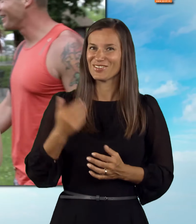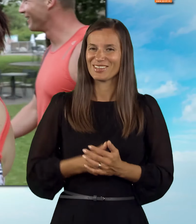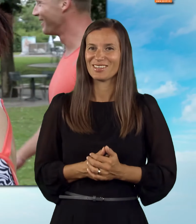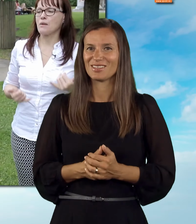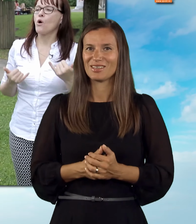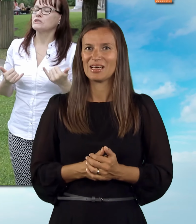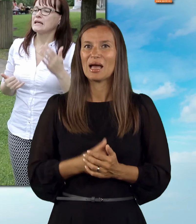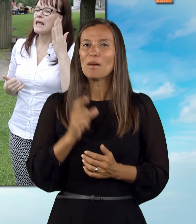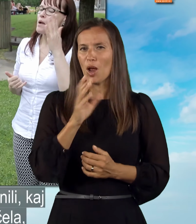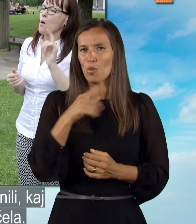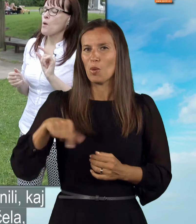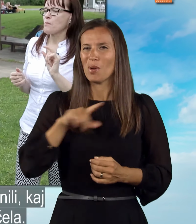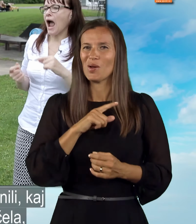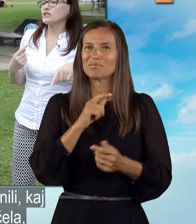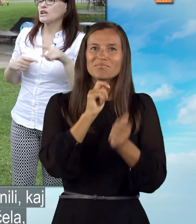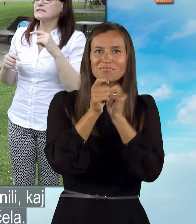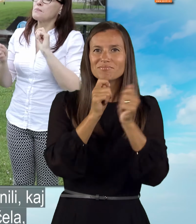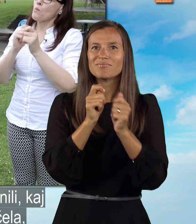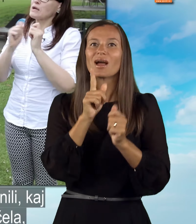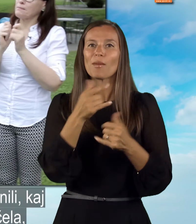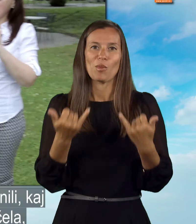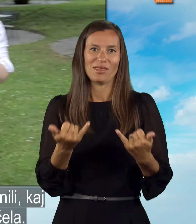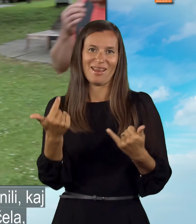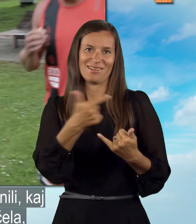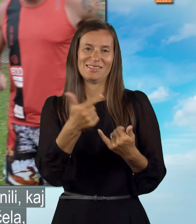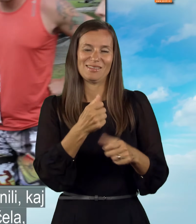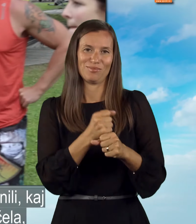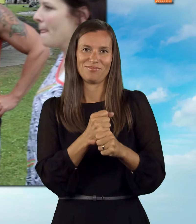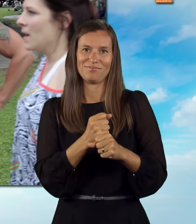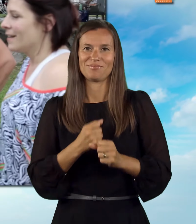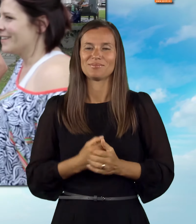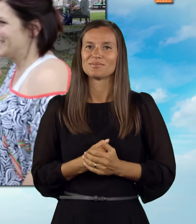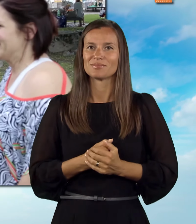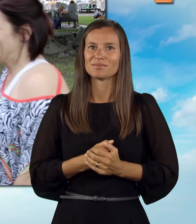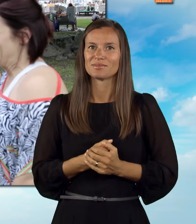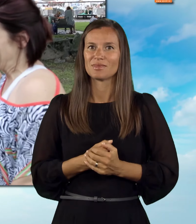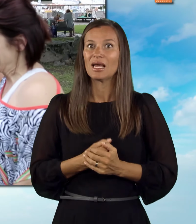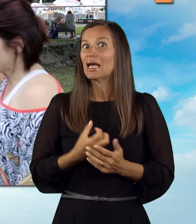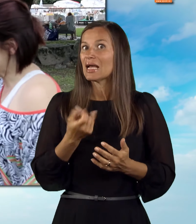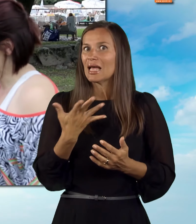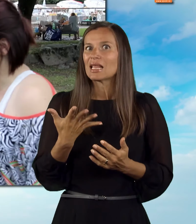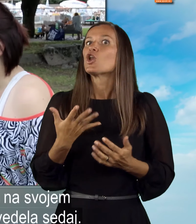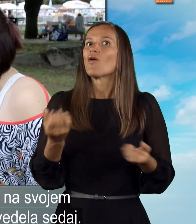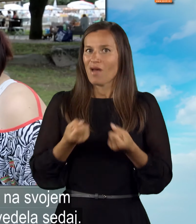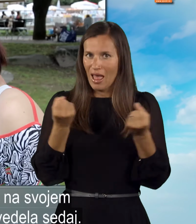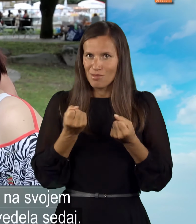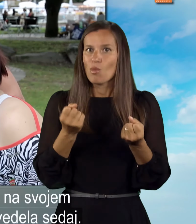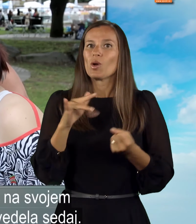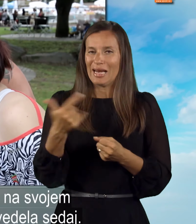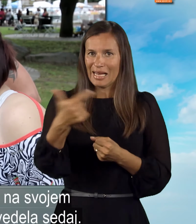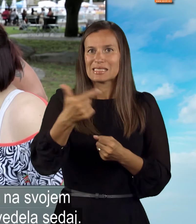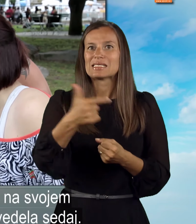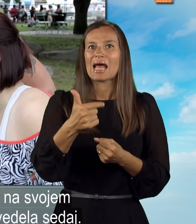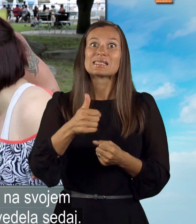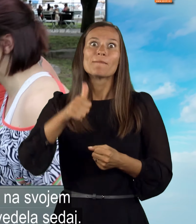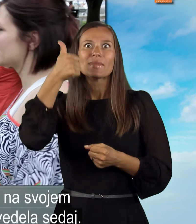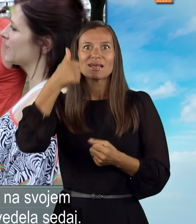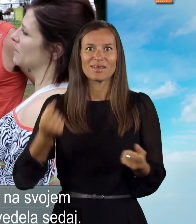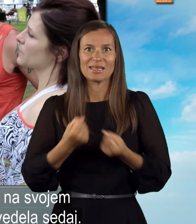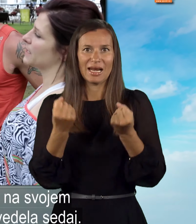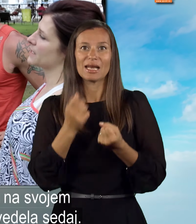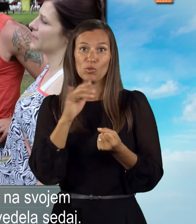Živjo. Mečkan se bomo zmenili, kaj boste vidva danes počela. Na kjero vadbo gresta, za svoj